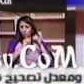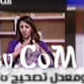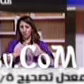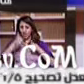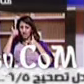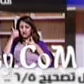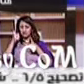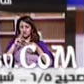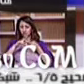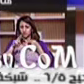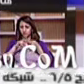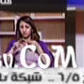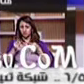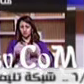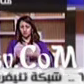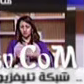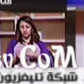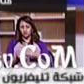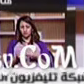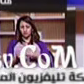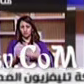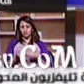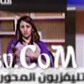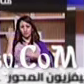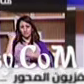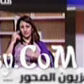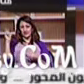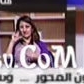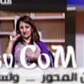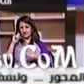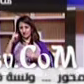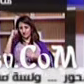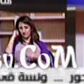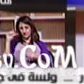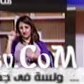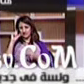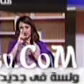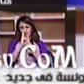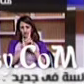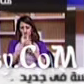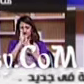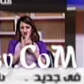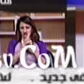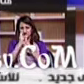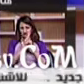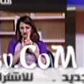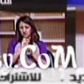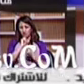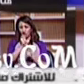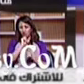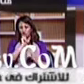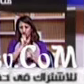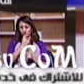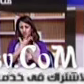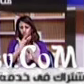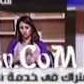وانا امبارح شفت تهديدات صريحه من على منصه الاسلاميين على في رابعه دول فيعني انا انا اسمع كلام